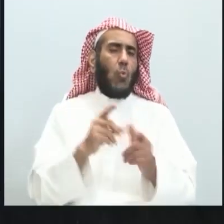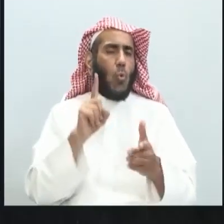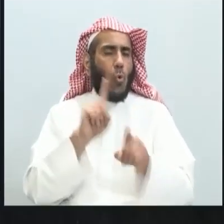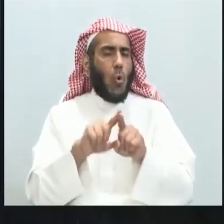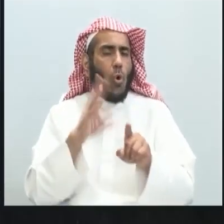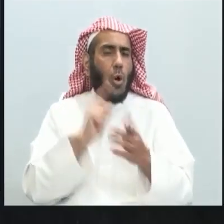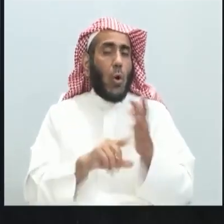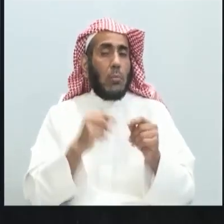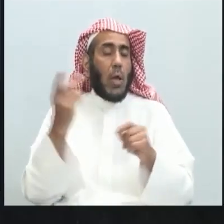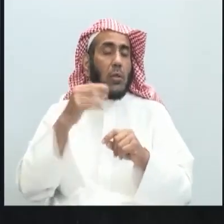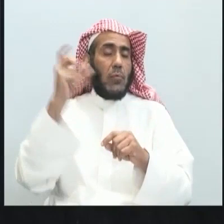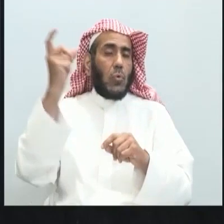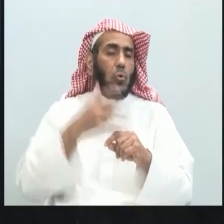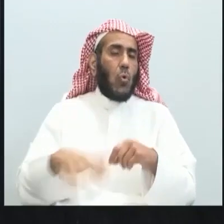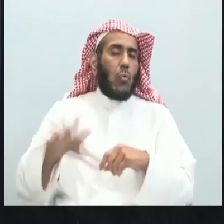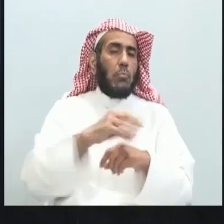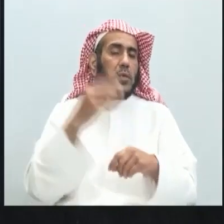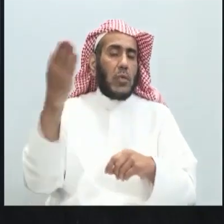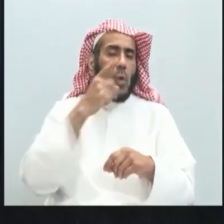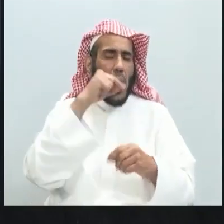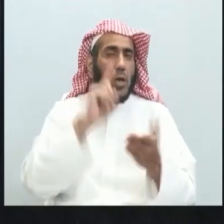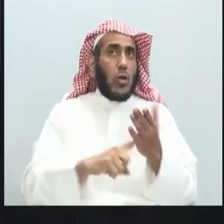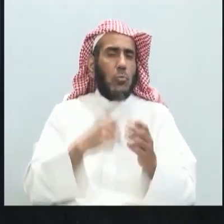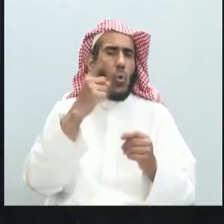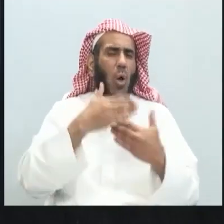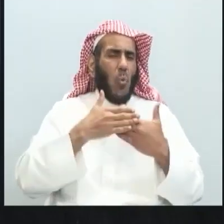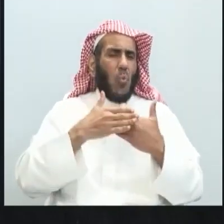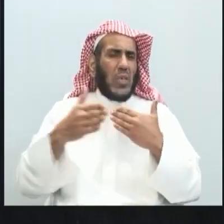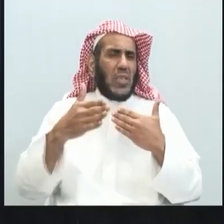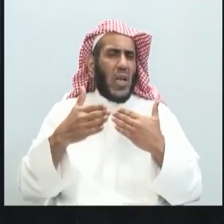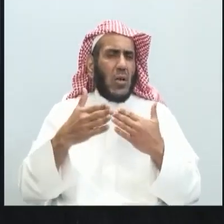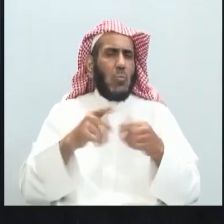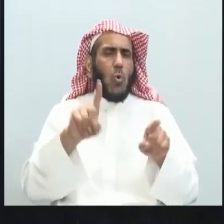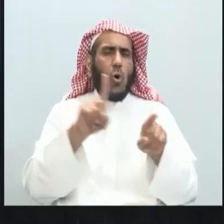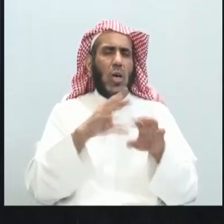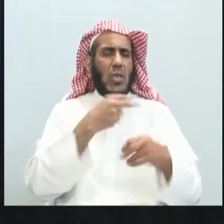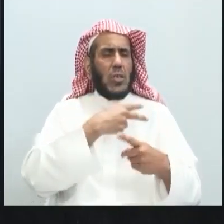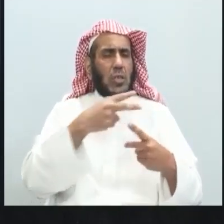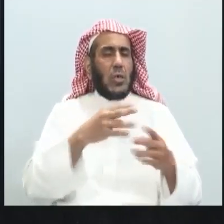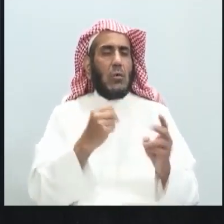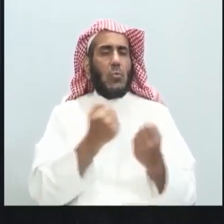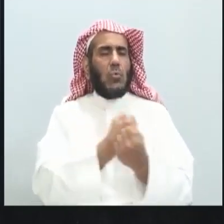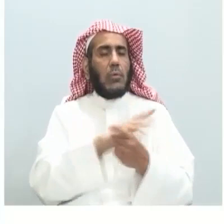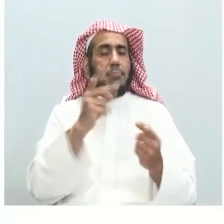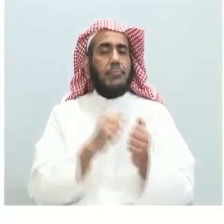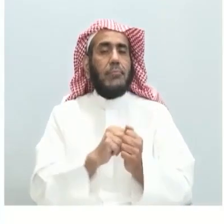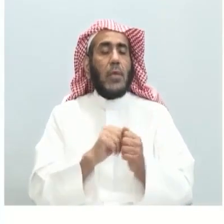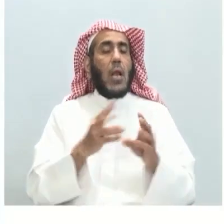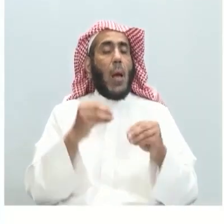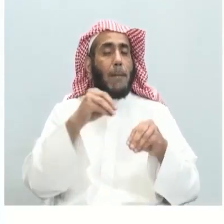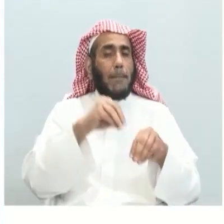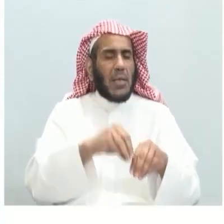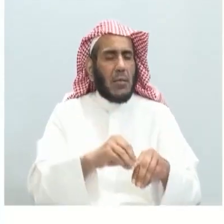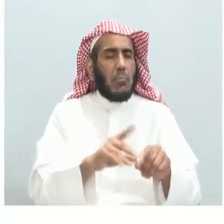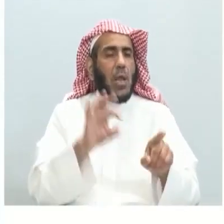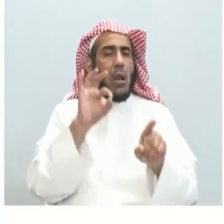ولقد بعثنا في كل امه رسولا ان اعبدوا الله واجتنبوا الطاغوت ناتي ايها الطلاب والطالبات الى مزيد